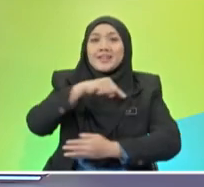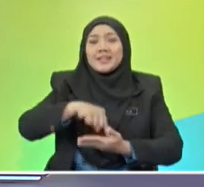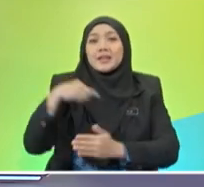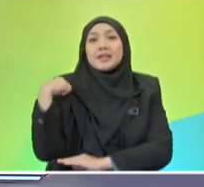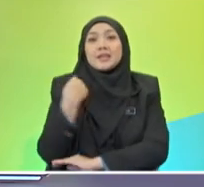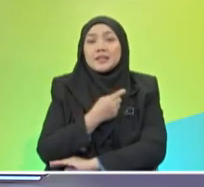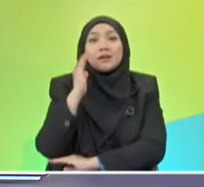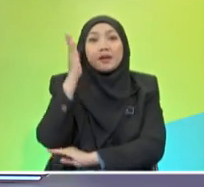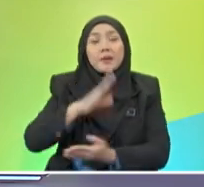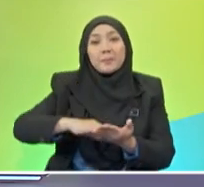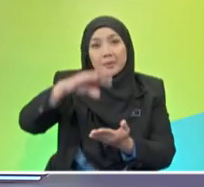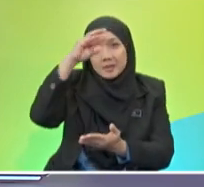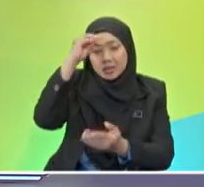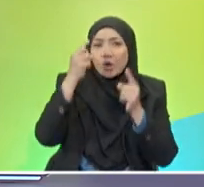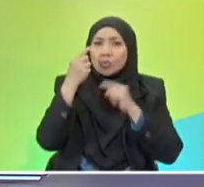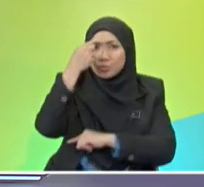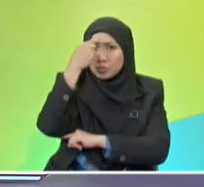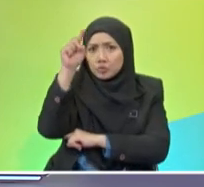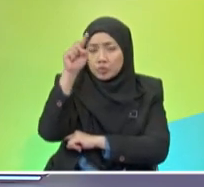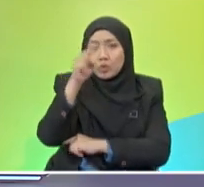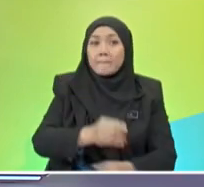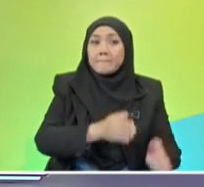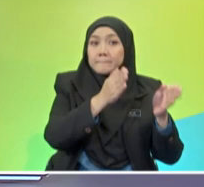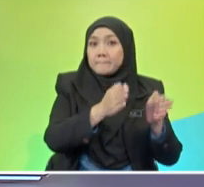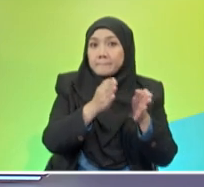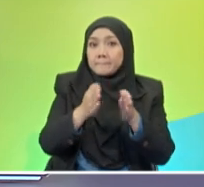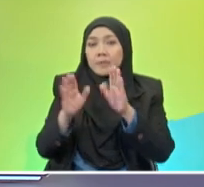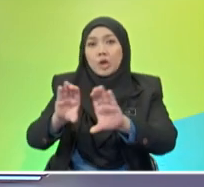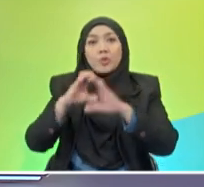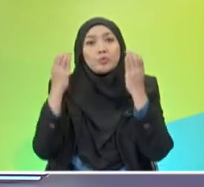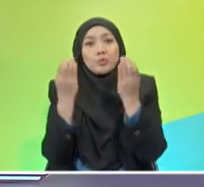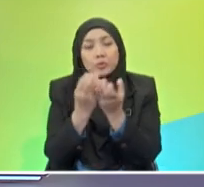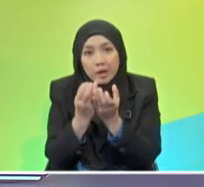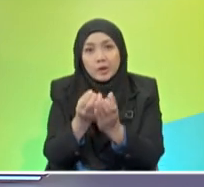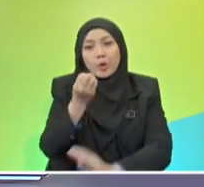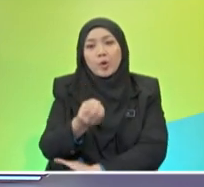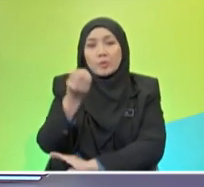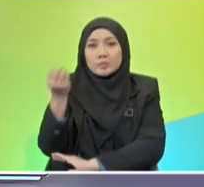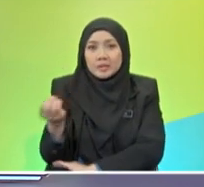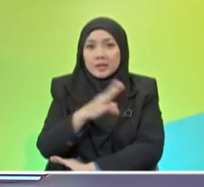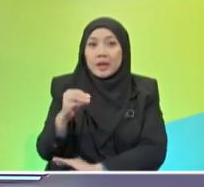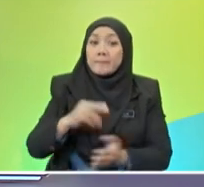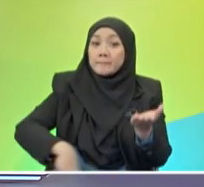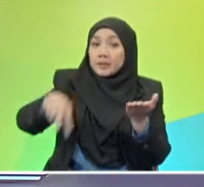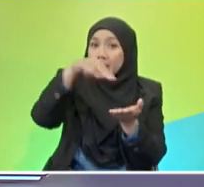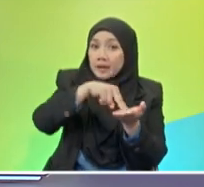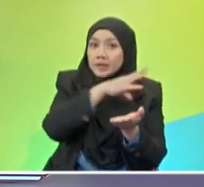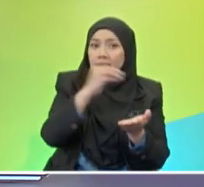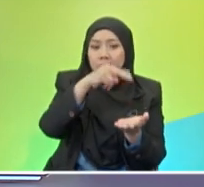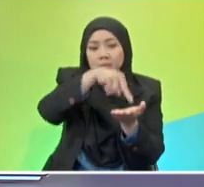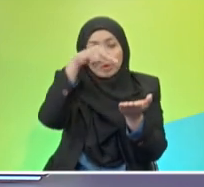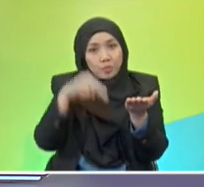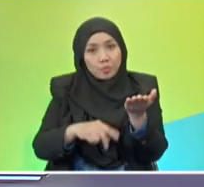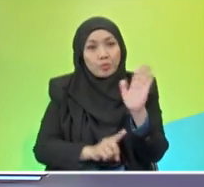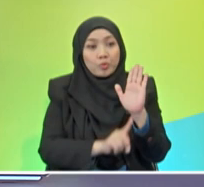akan belajar untuk menyusun kumpulan objek menaik dan menurun. Jadi,